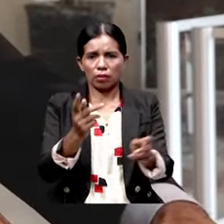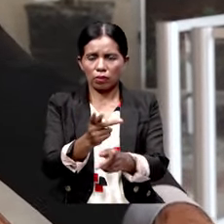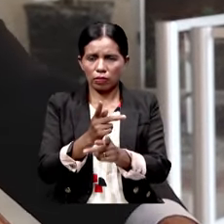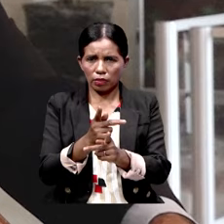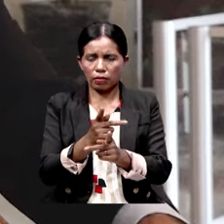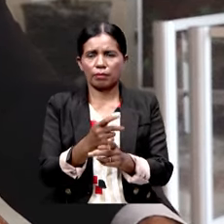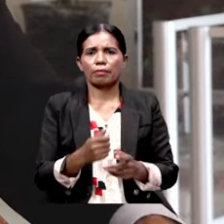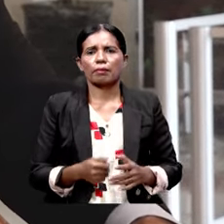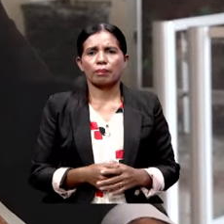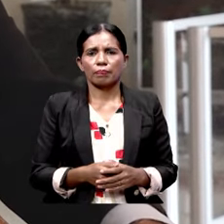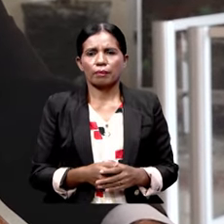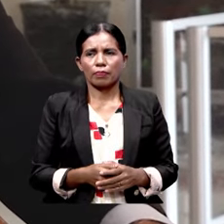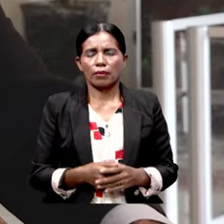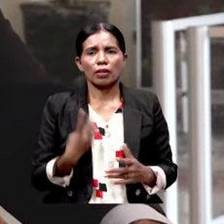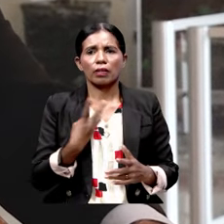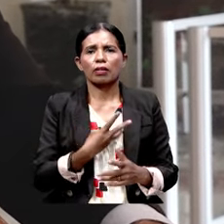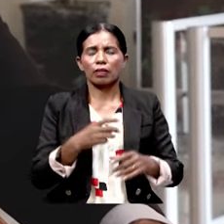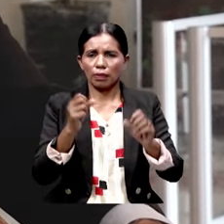itu bele,